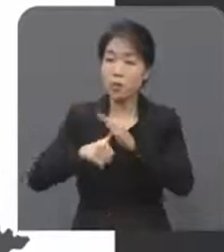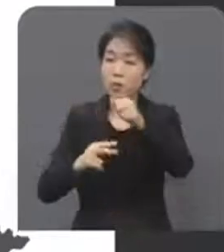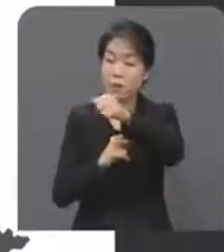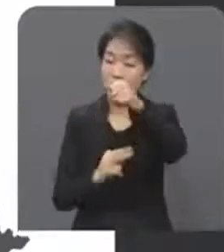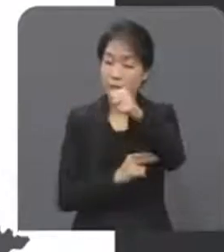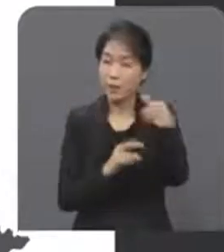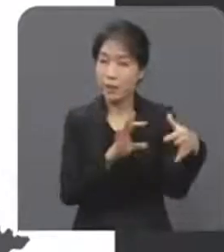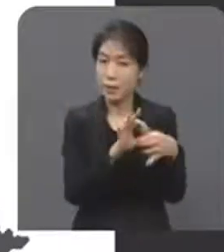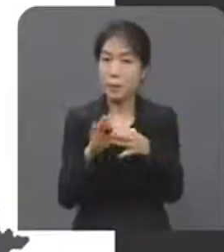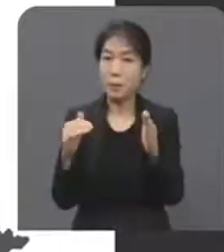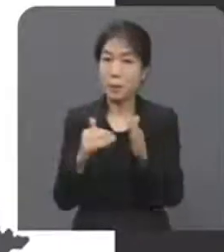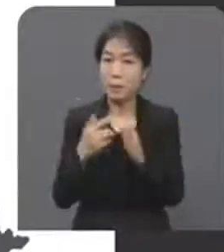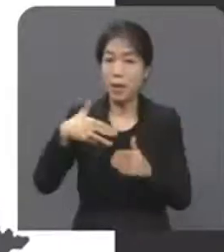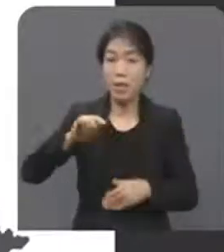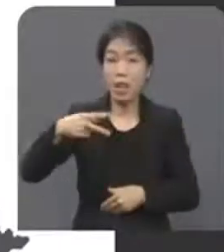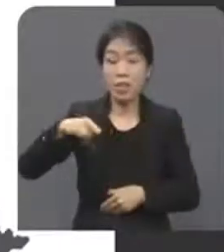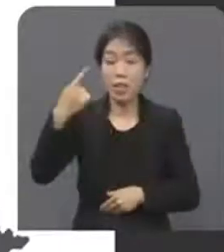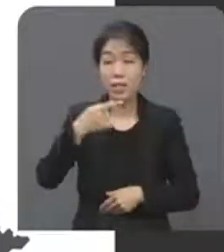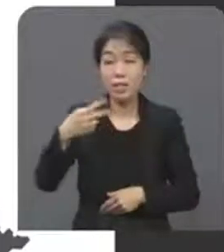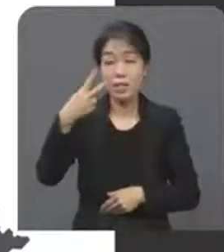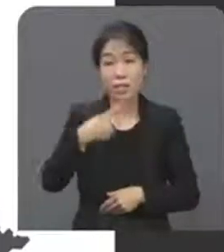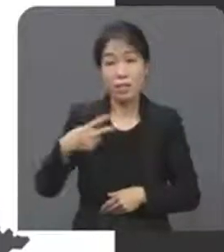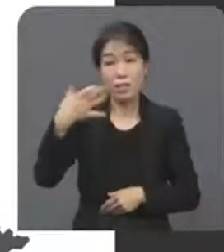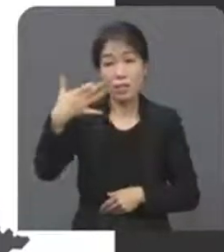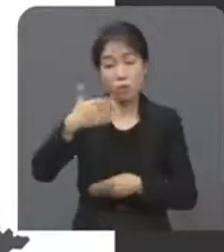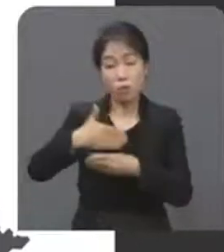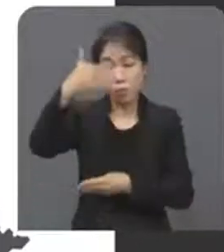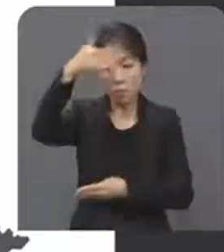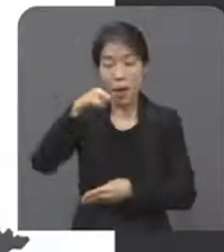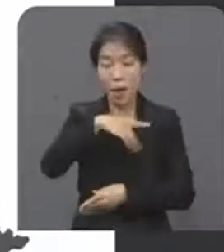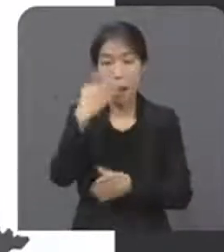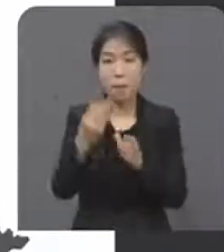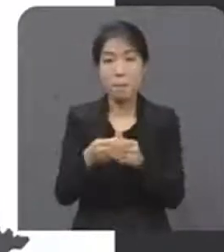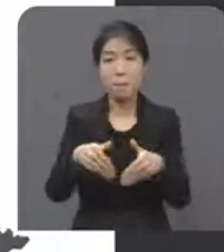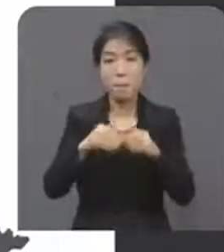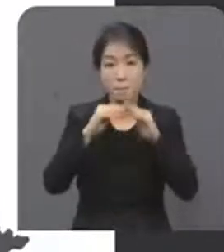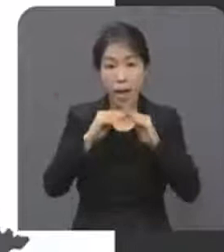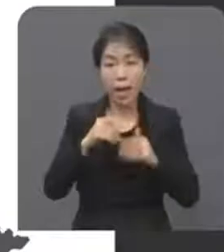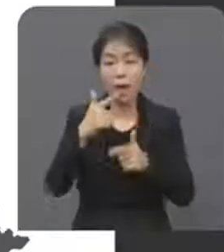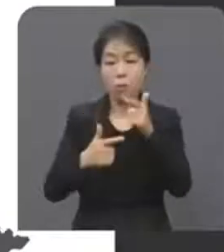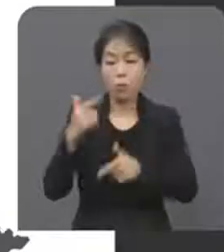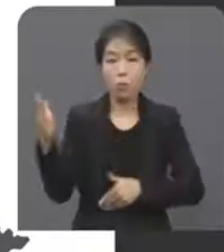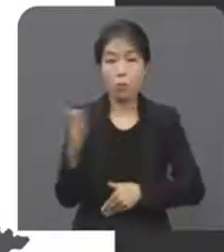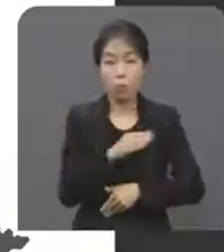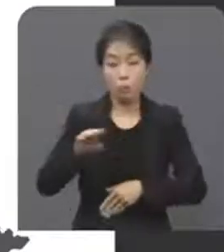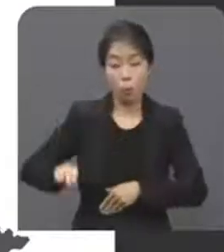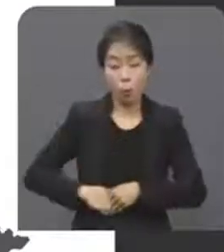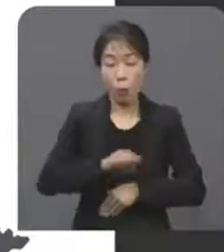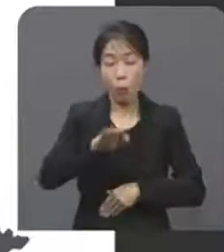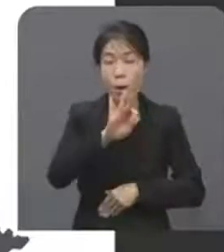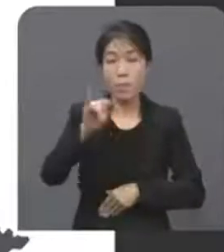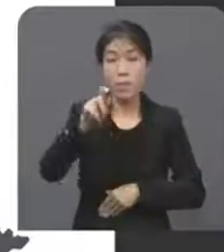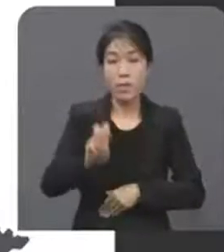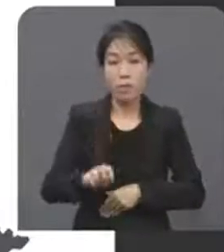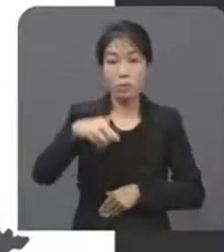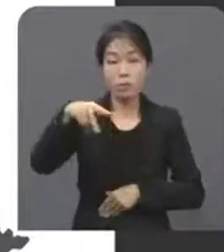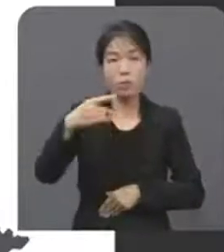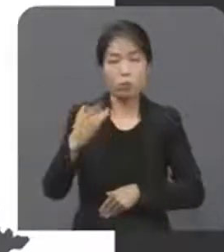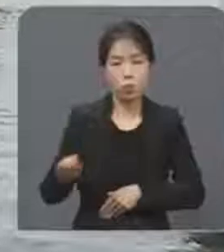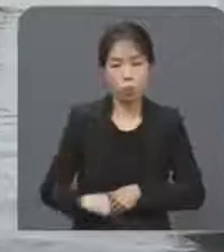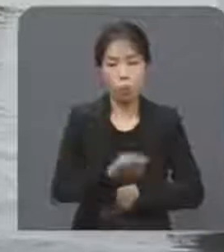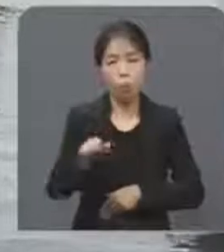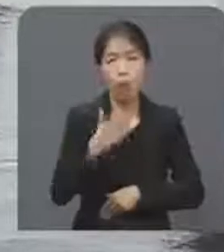연결됐고 천사 대교는 2019년 에 개통 대의 다리가 완공되면 목포에서 차로 비금도 와 도초도 까지 갈 수 있게